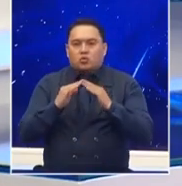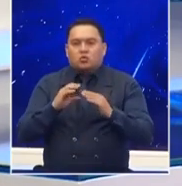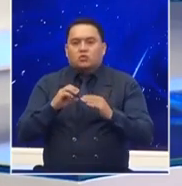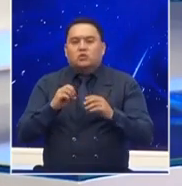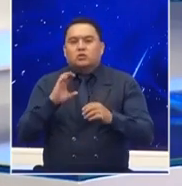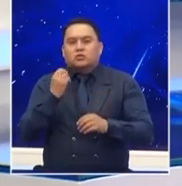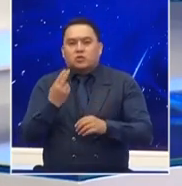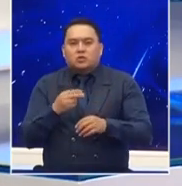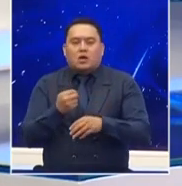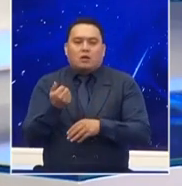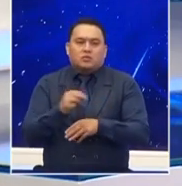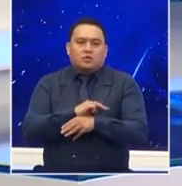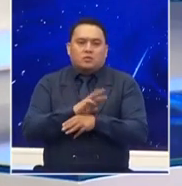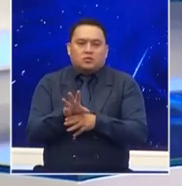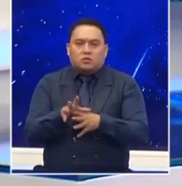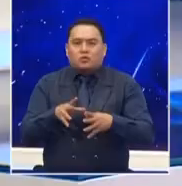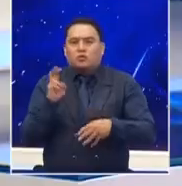осал топтарының үйлерін аралады.